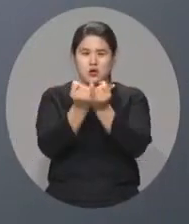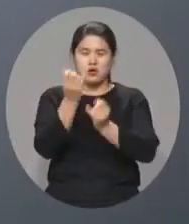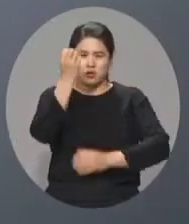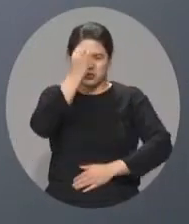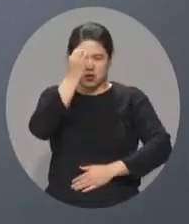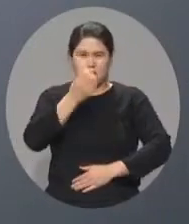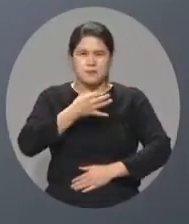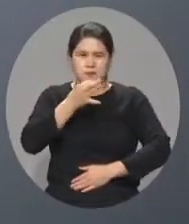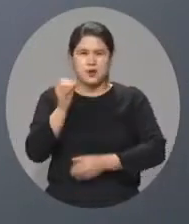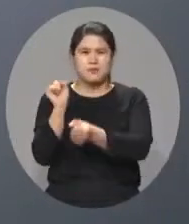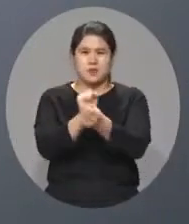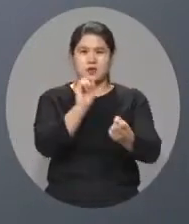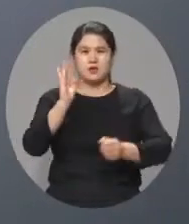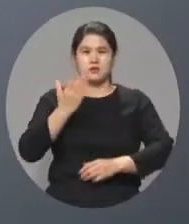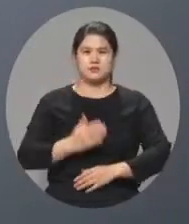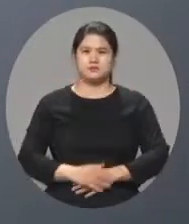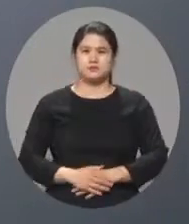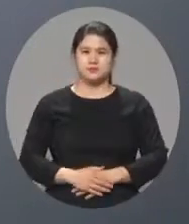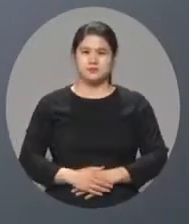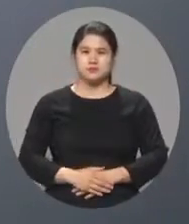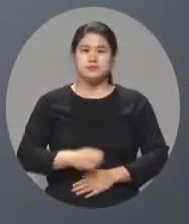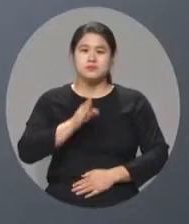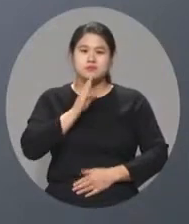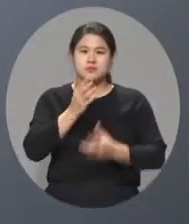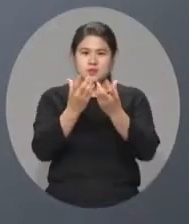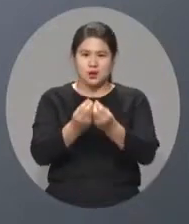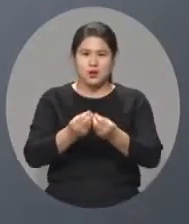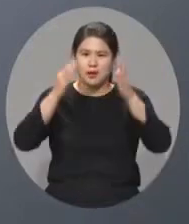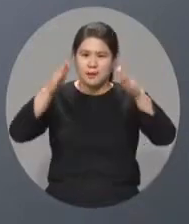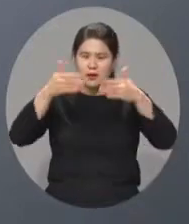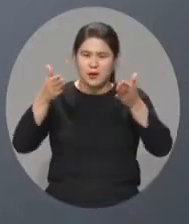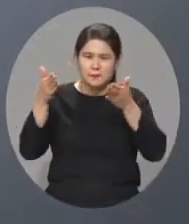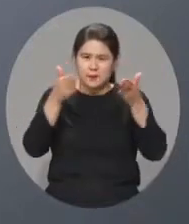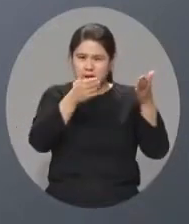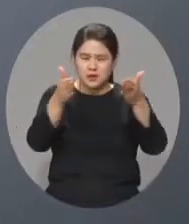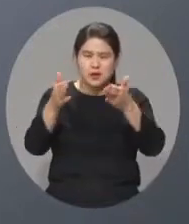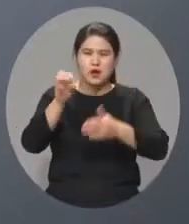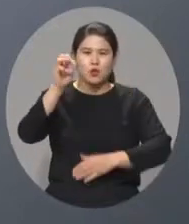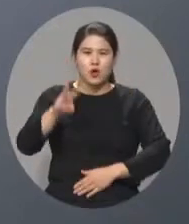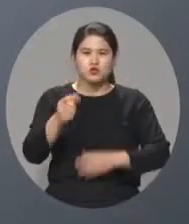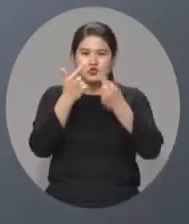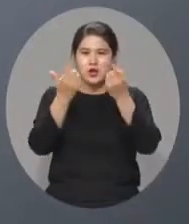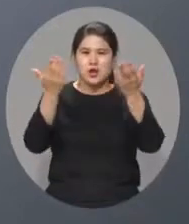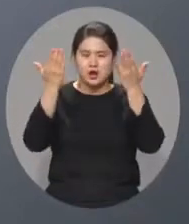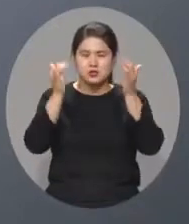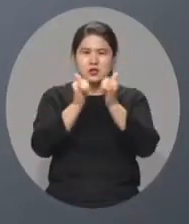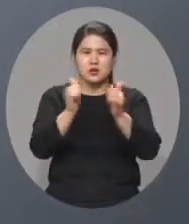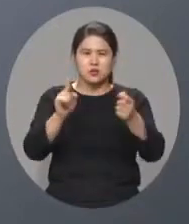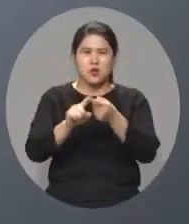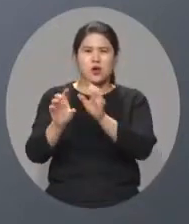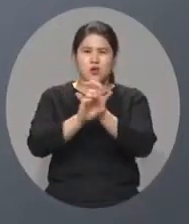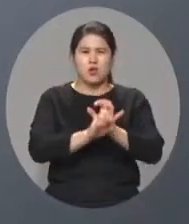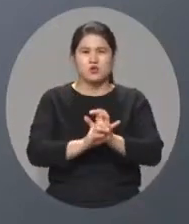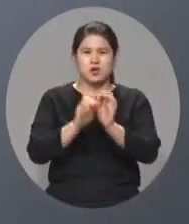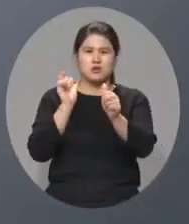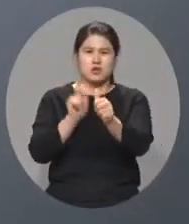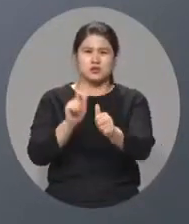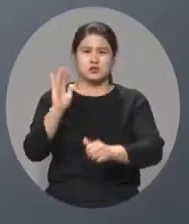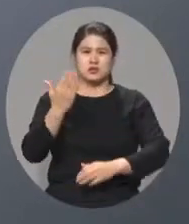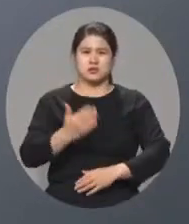b 말이 전파 됐다는 겁니다 실제 이 바람 방향에 있던 광주의 한 대학생도 코로나 1 9 에 가면